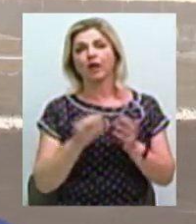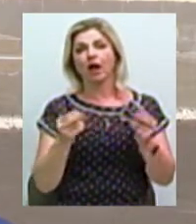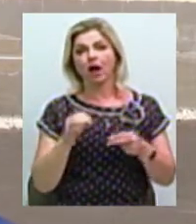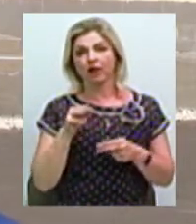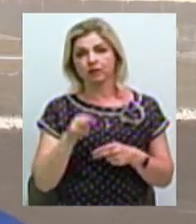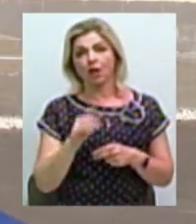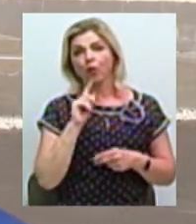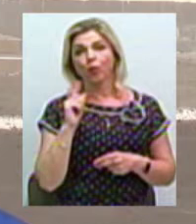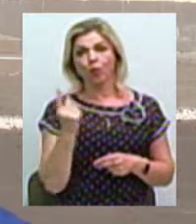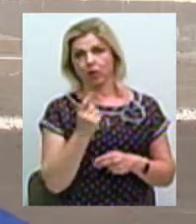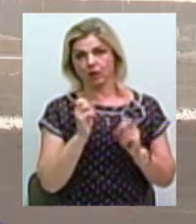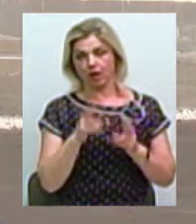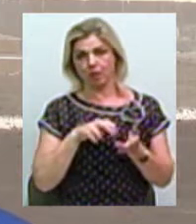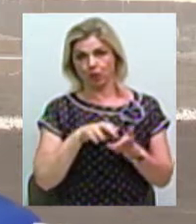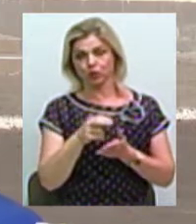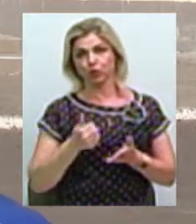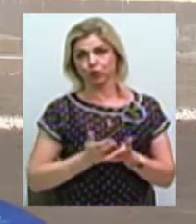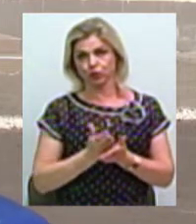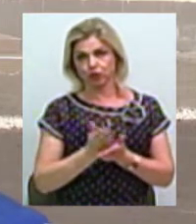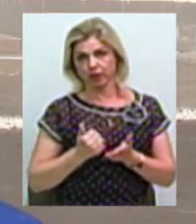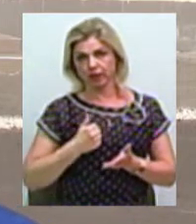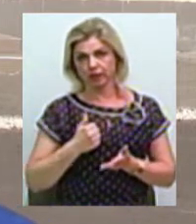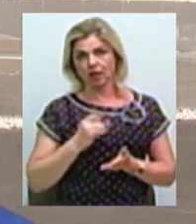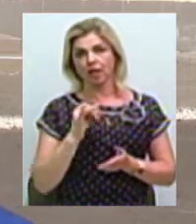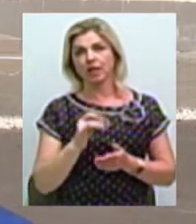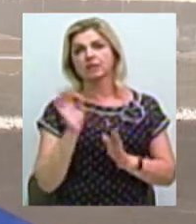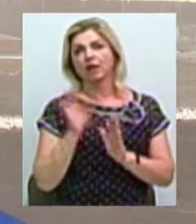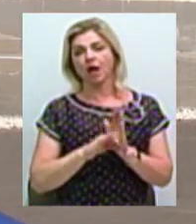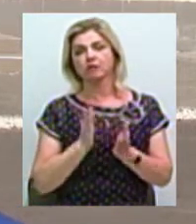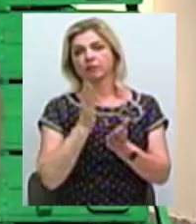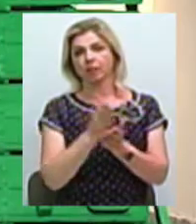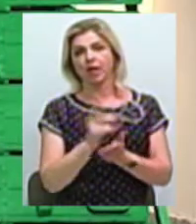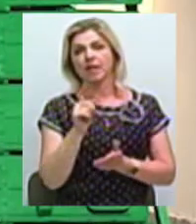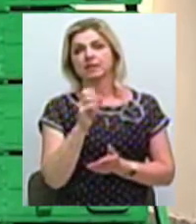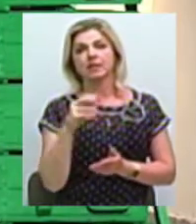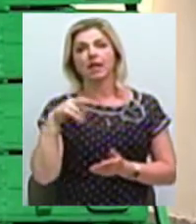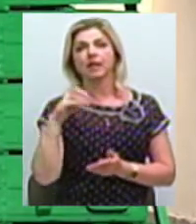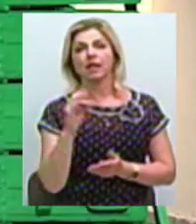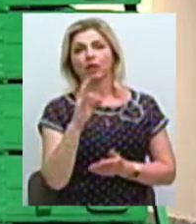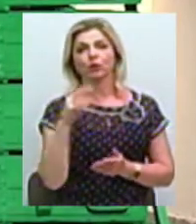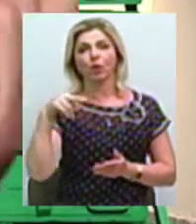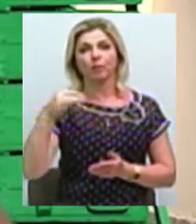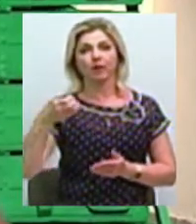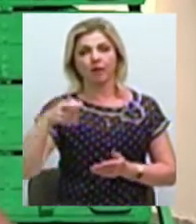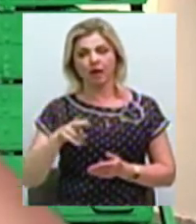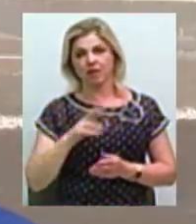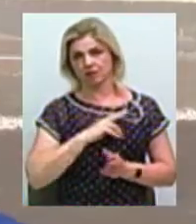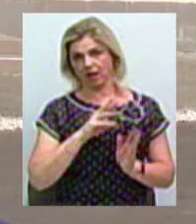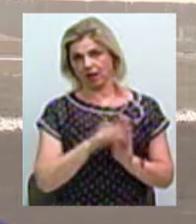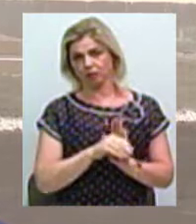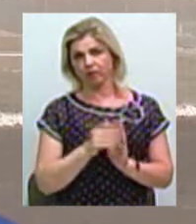пішов служити. І після цього року зразу він в Зеленопіллі загинув. Він дуже в нас такий класний був